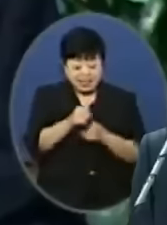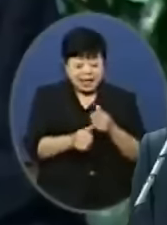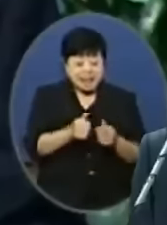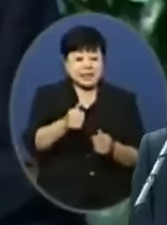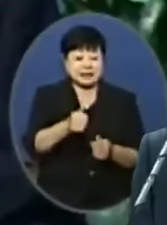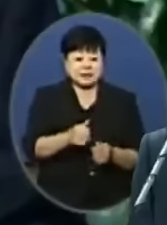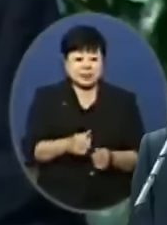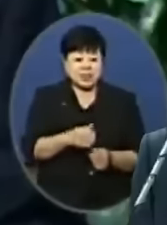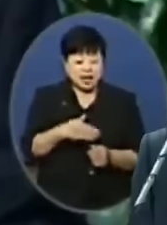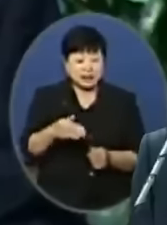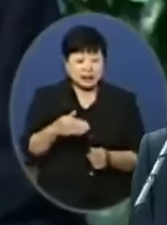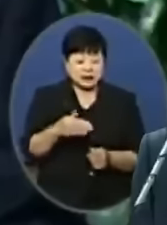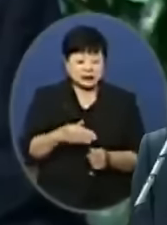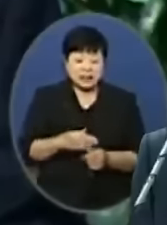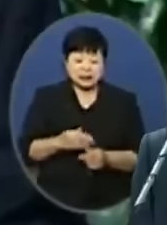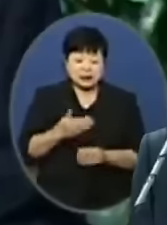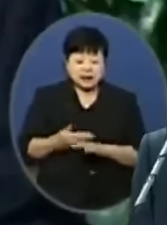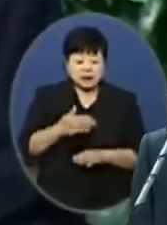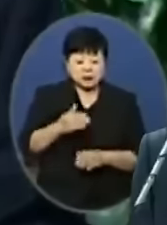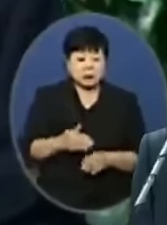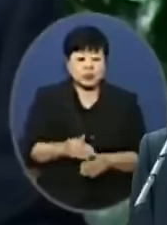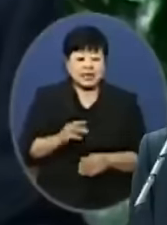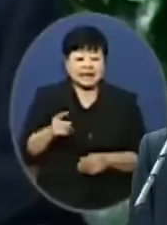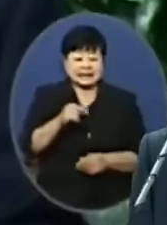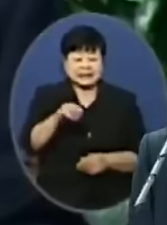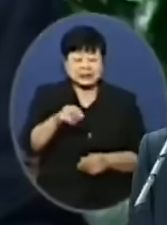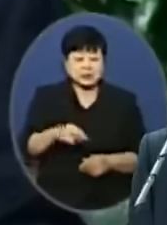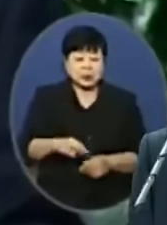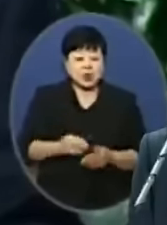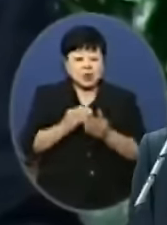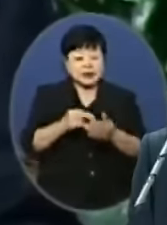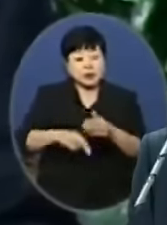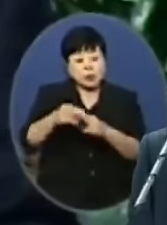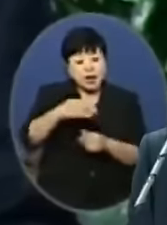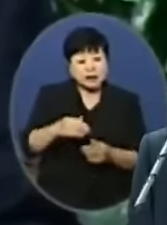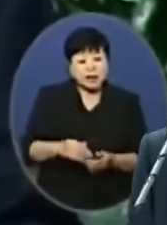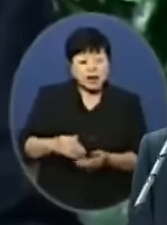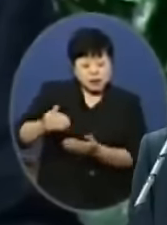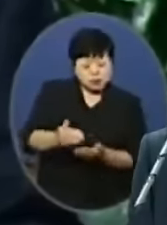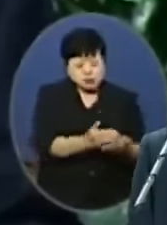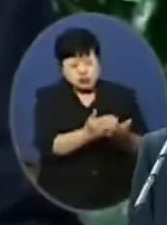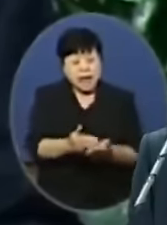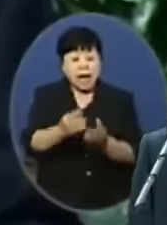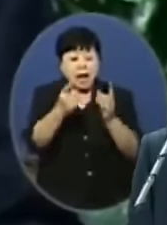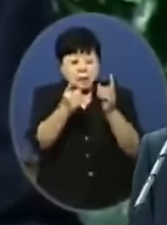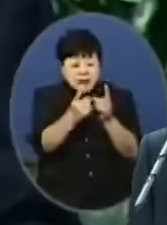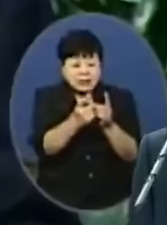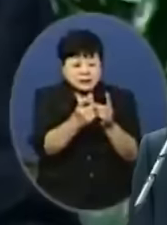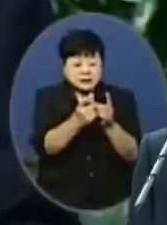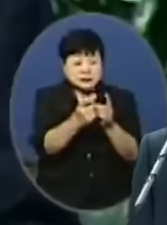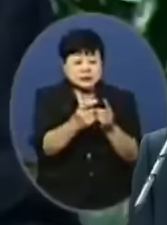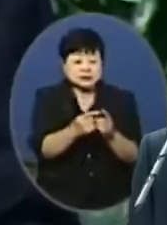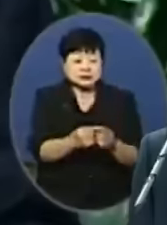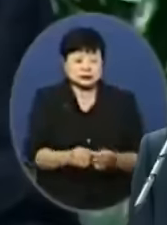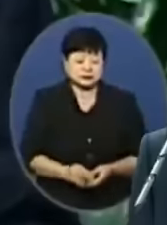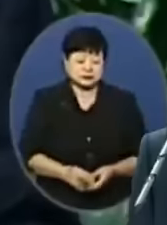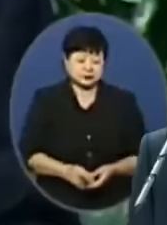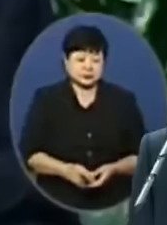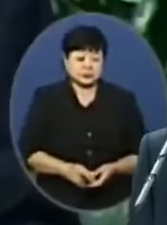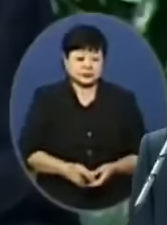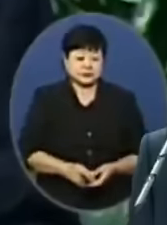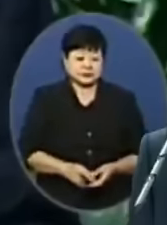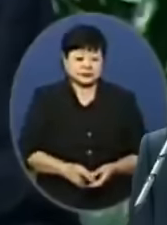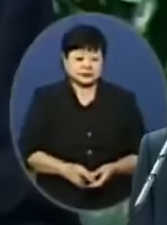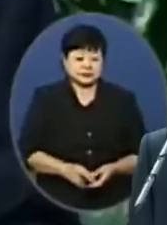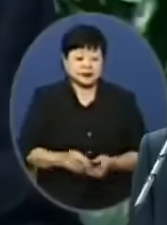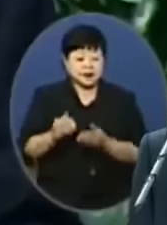하나님이 가라는 곳을 안 가고 다시처럼 배를 타고 도망을 치다가 풍랑을 만나서 배 사공회와